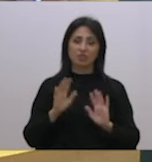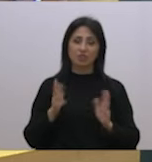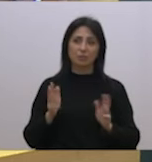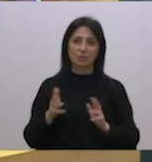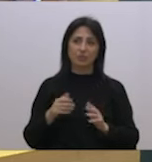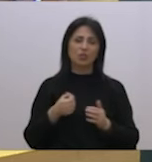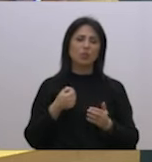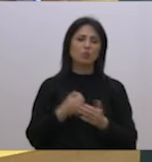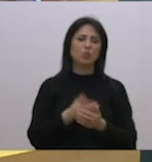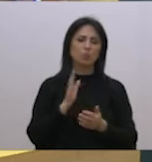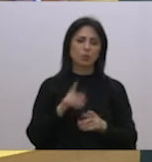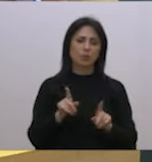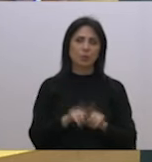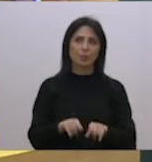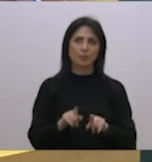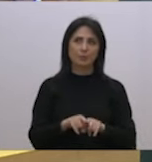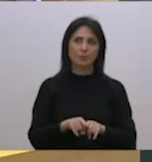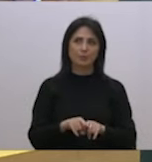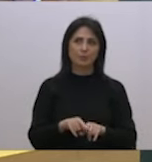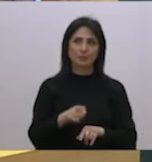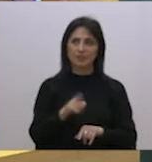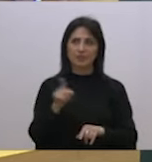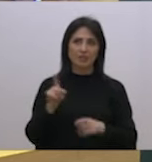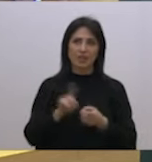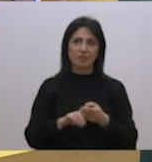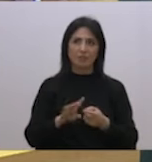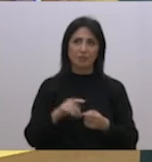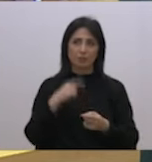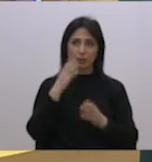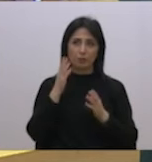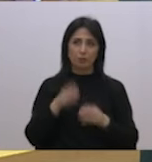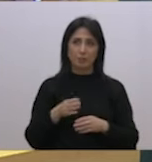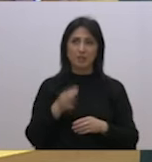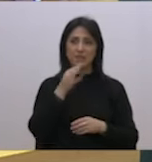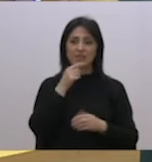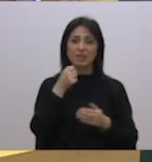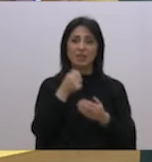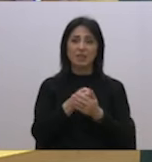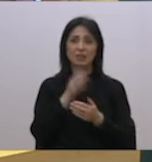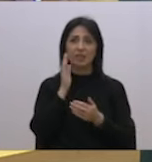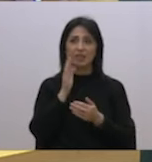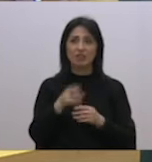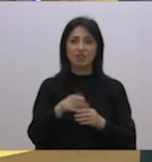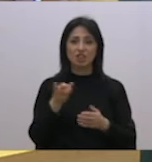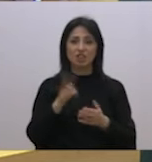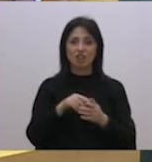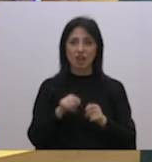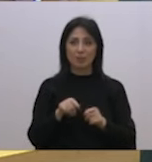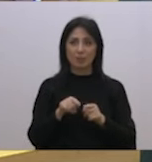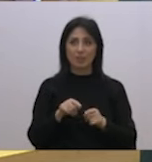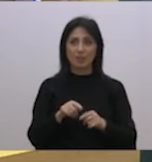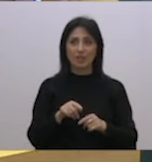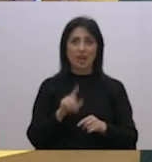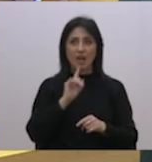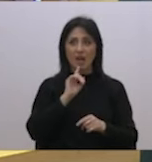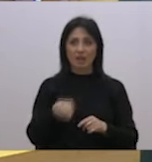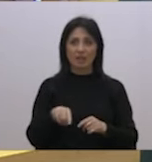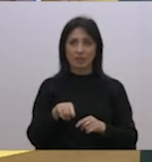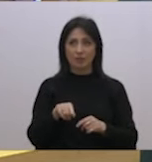შემთხვევები, ბატონო ვახტანგ, მე თქვენ არ გეხებათ პიროვნულად, სანამდე იქნება ეს ჯარიმები. Და არ